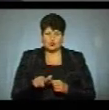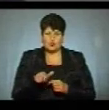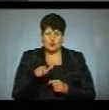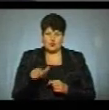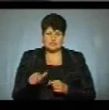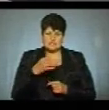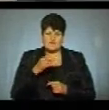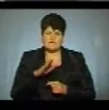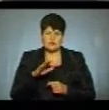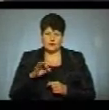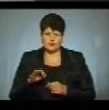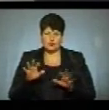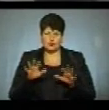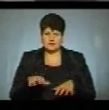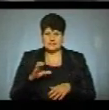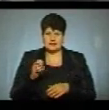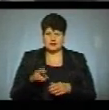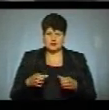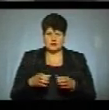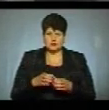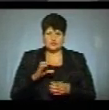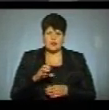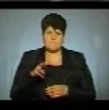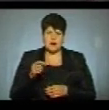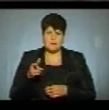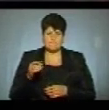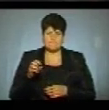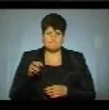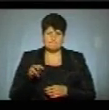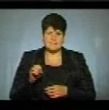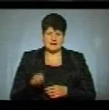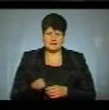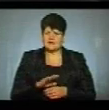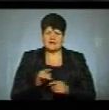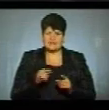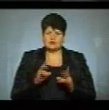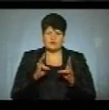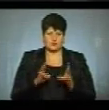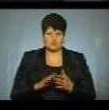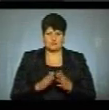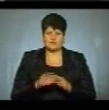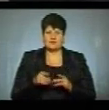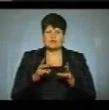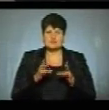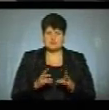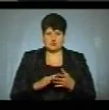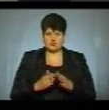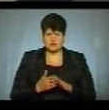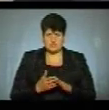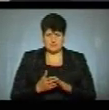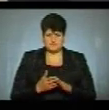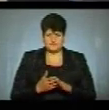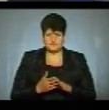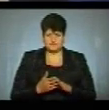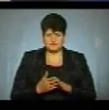розповіла виконувачка обов'язків голови скалатської громади Софія Магмет. Не то, що в аварійному стані, вона в небезпечному стані.